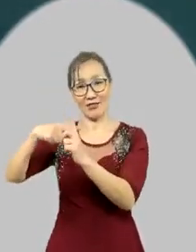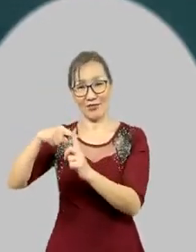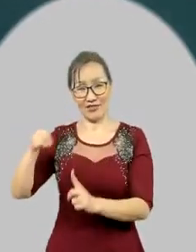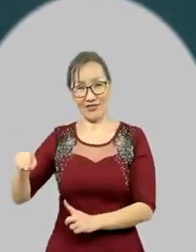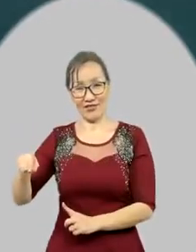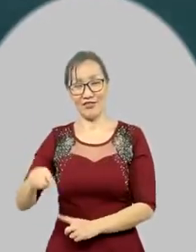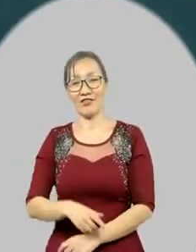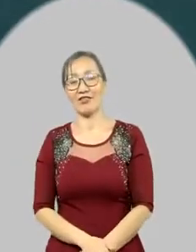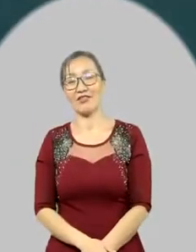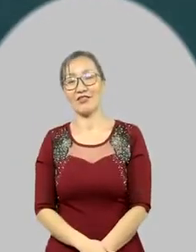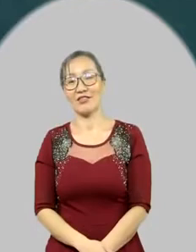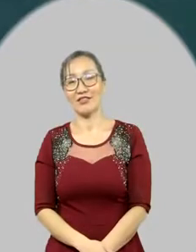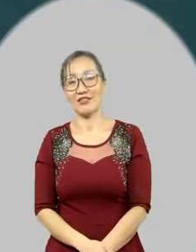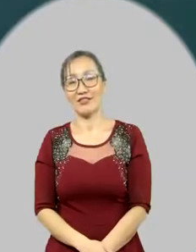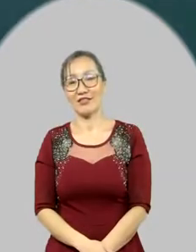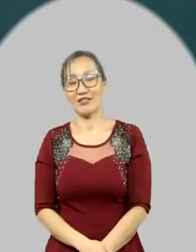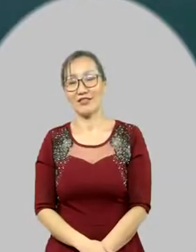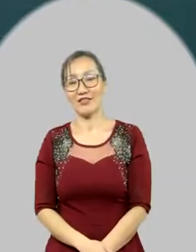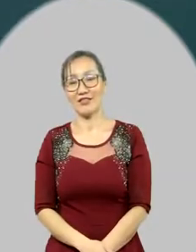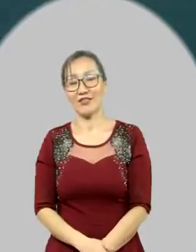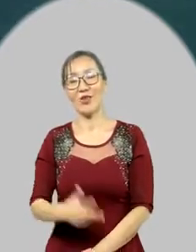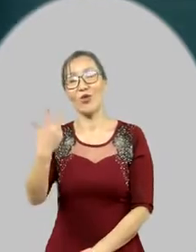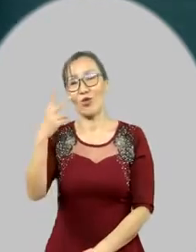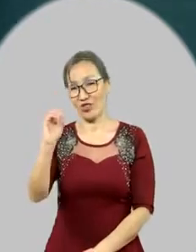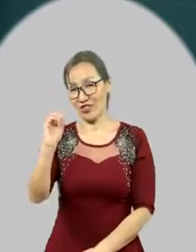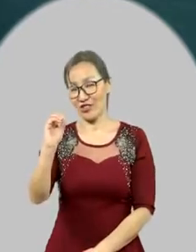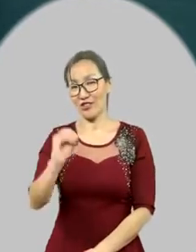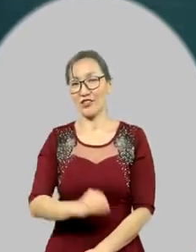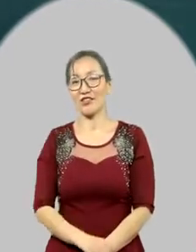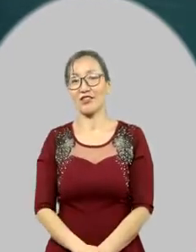арваар нэмэгдээд 30.